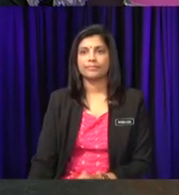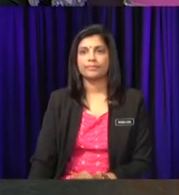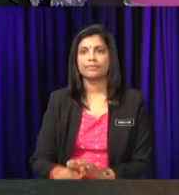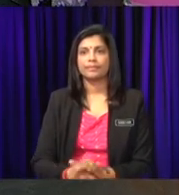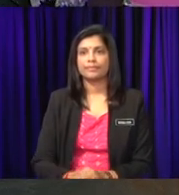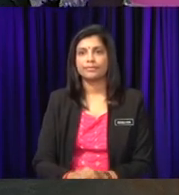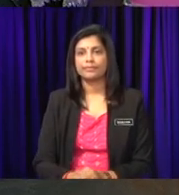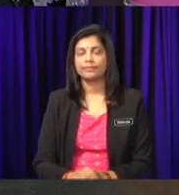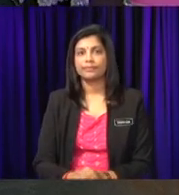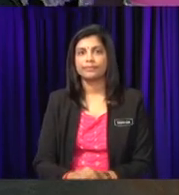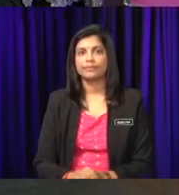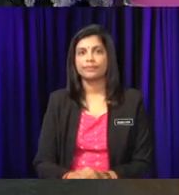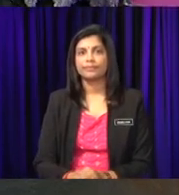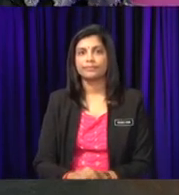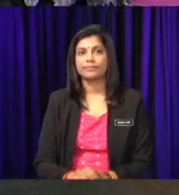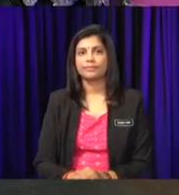lagi